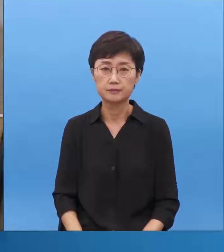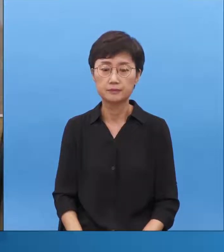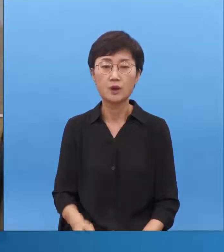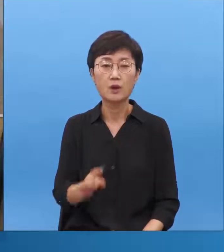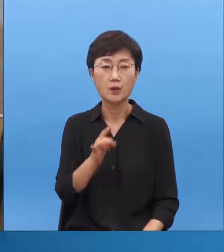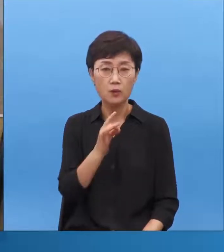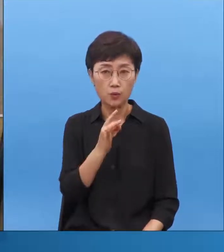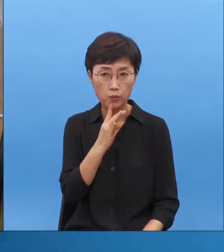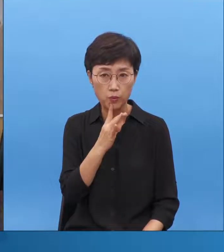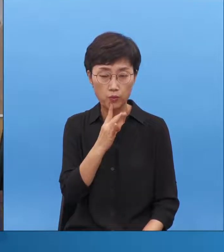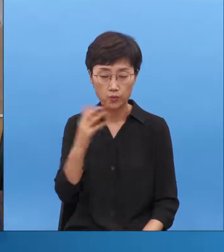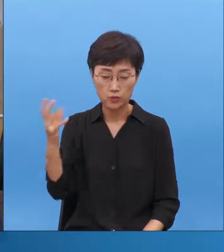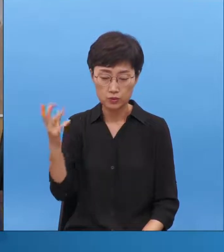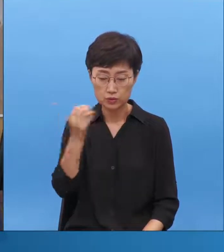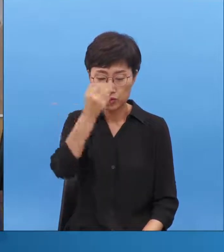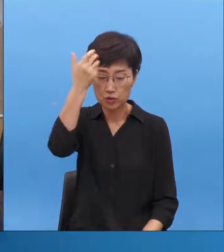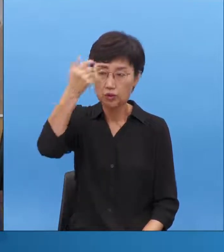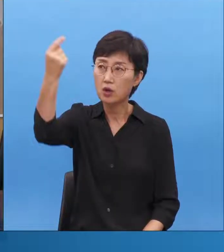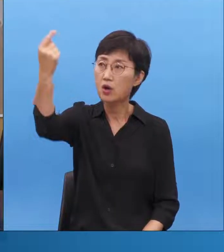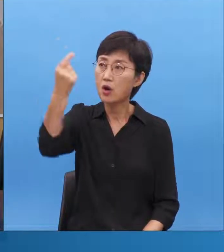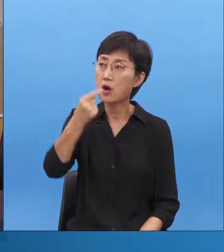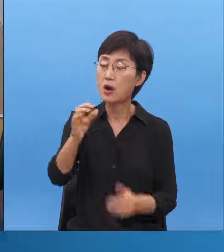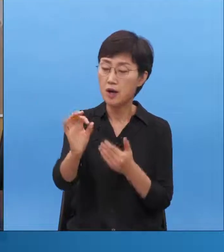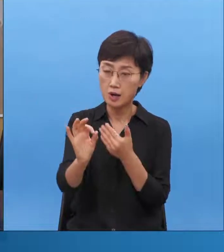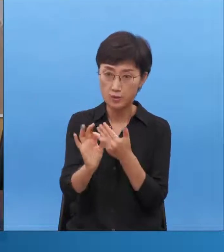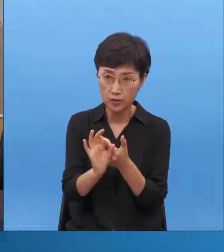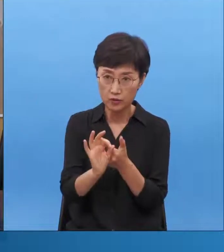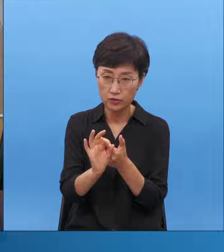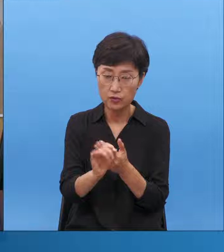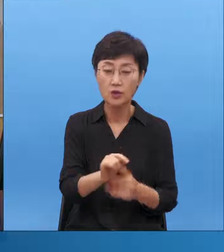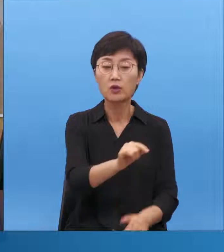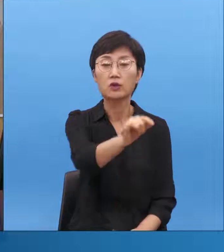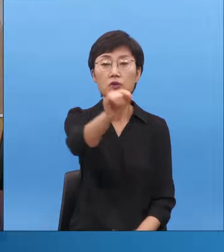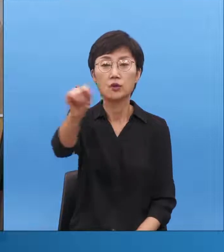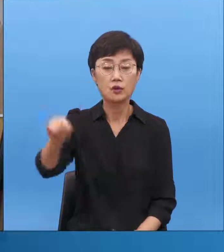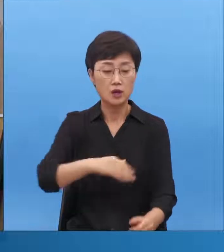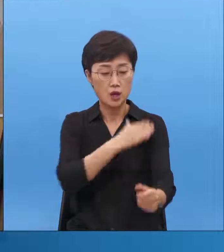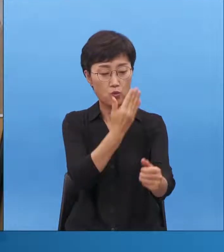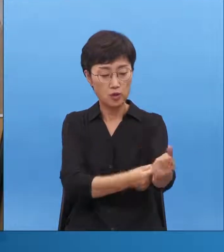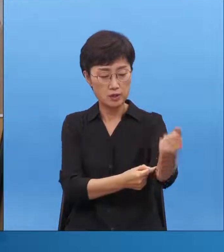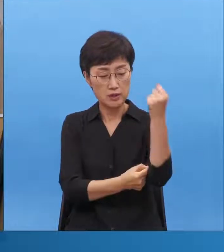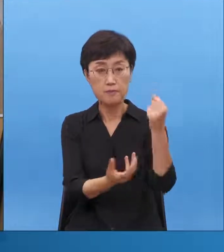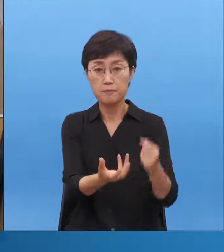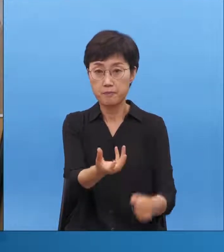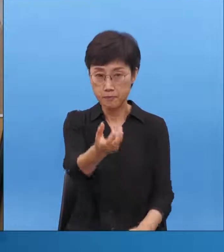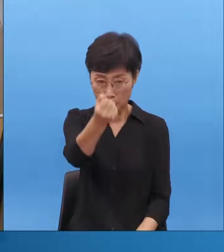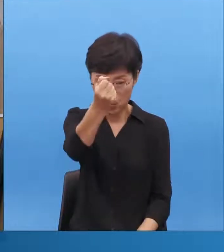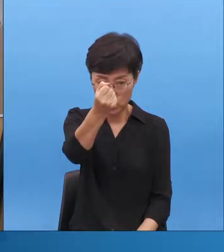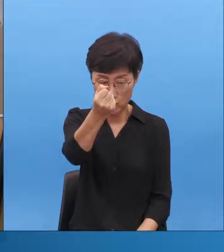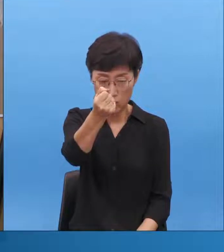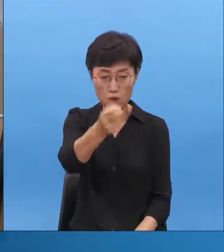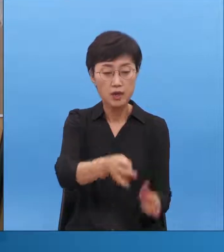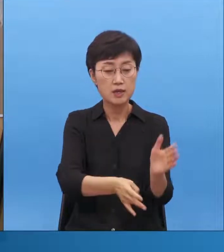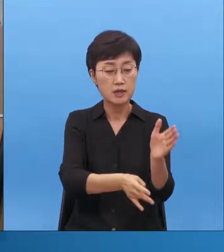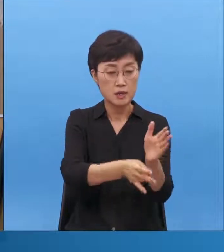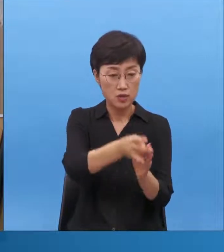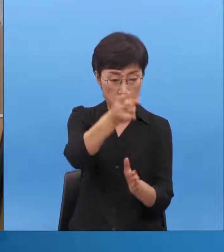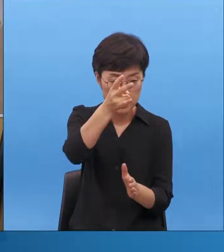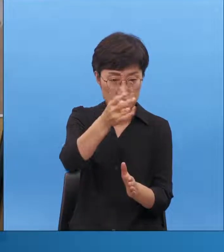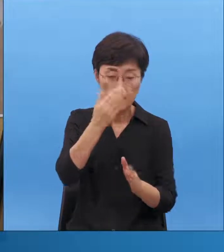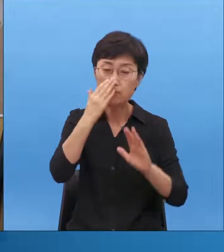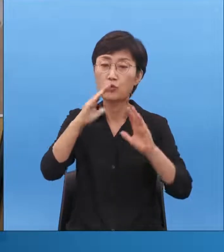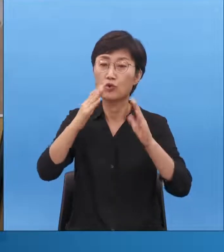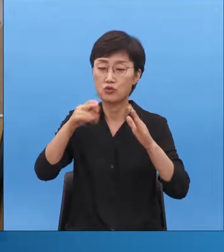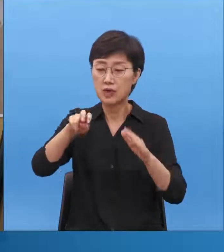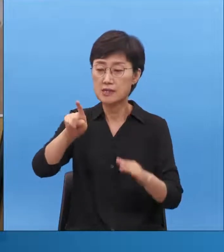오직 성령이 너희에게 임하시면 너희가 권능을 받고 예루살렘과 온 유대와 사마리아와 땅 끝까지